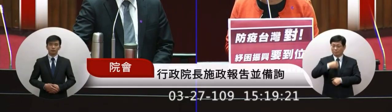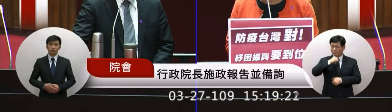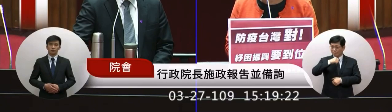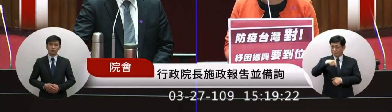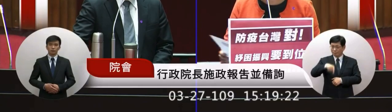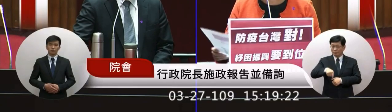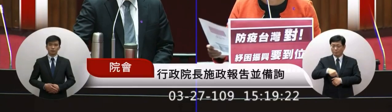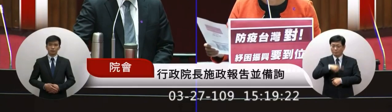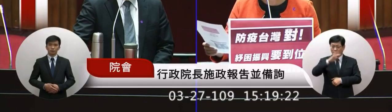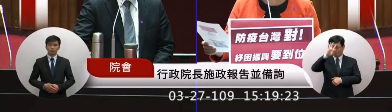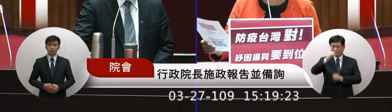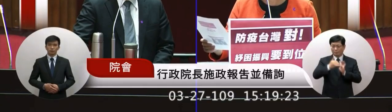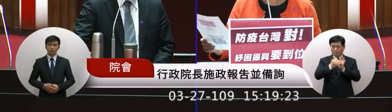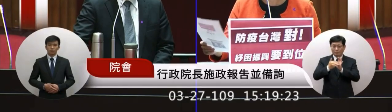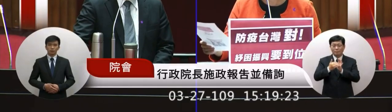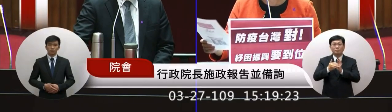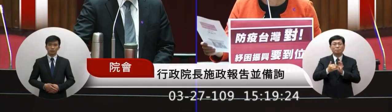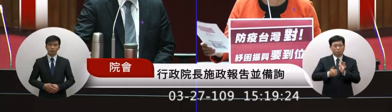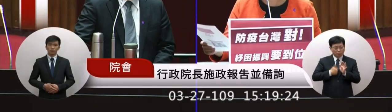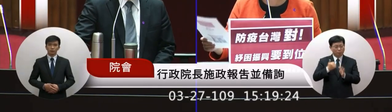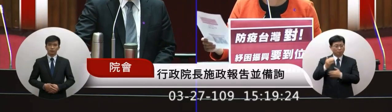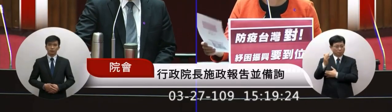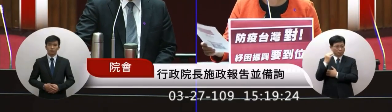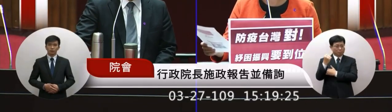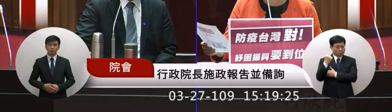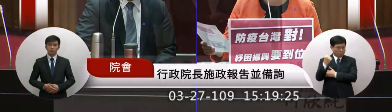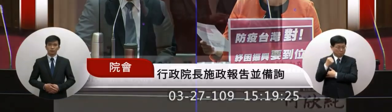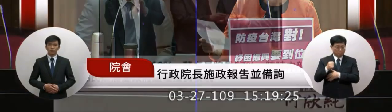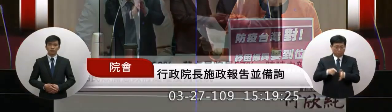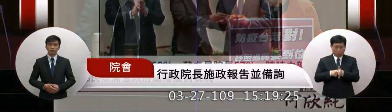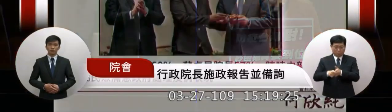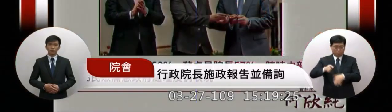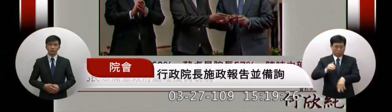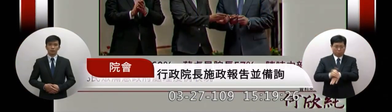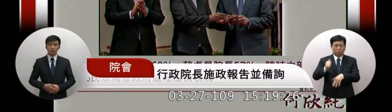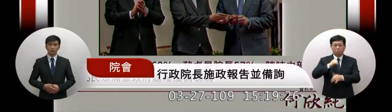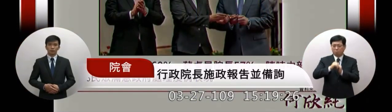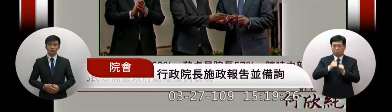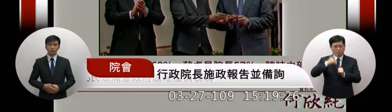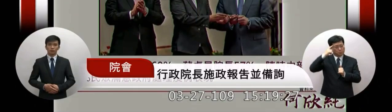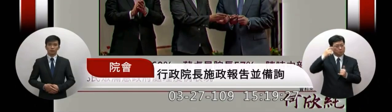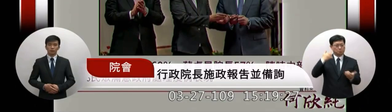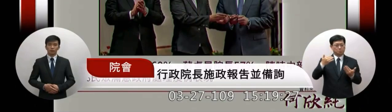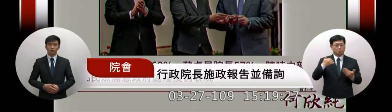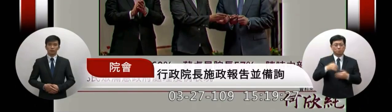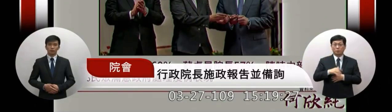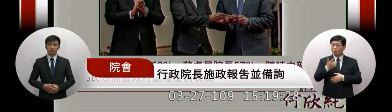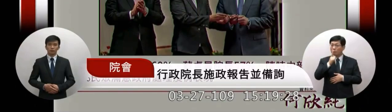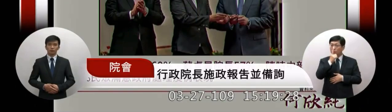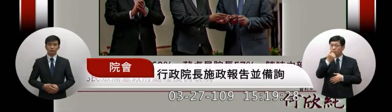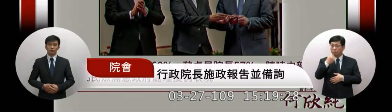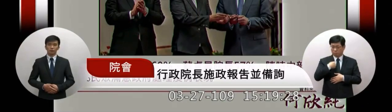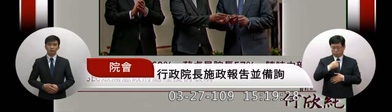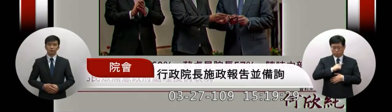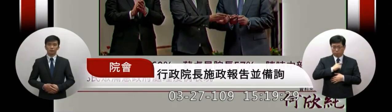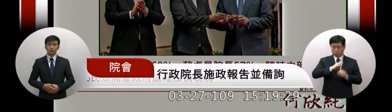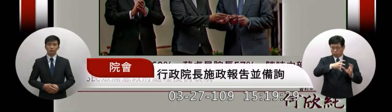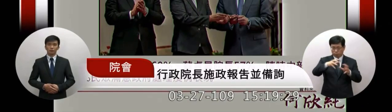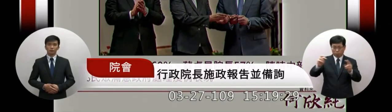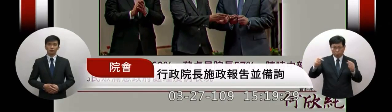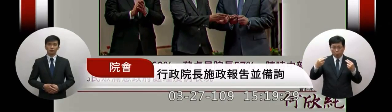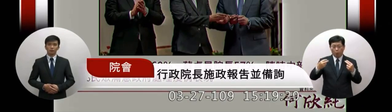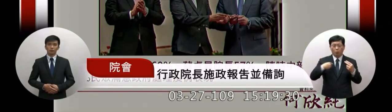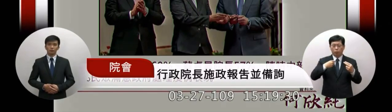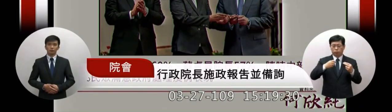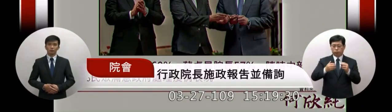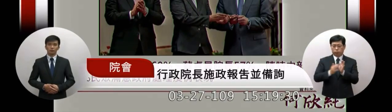这个防疫呢，整个政府的努力、政府的专业，人民有感，大家看得见。不是假哦，咱国际大家国